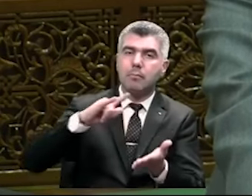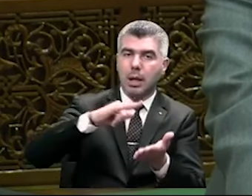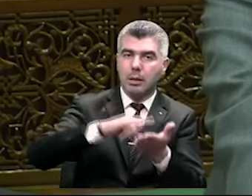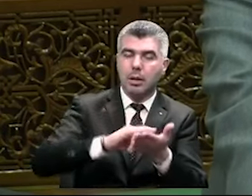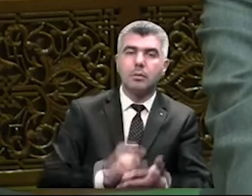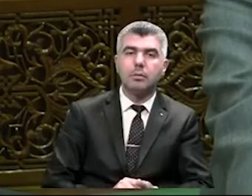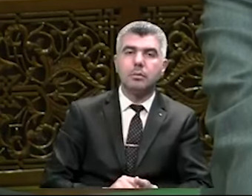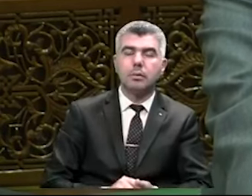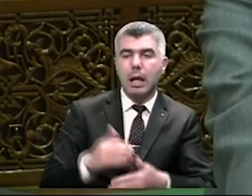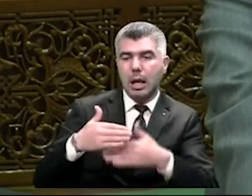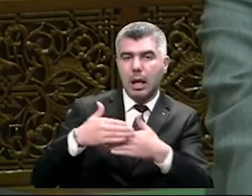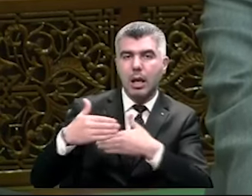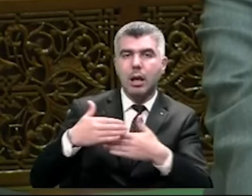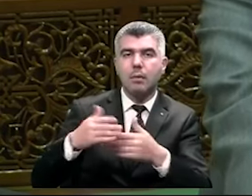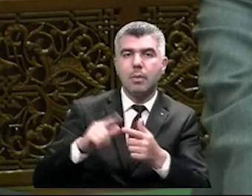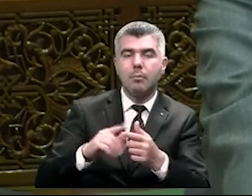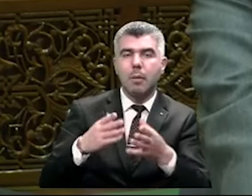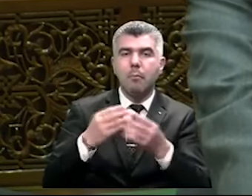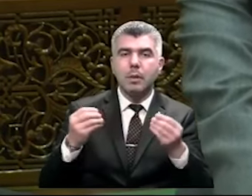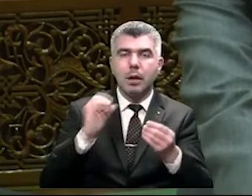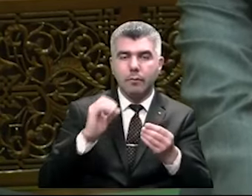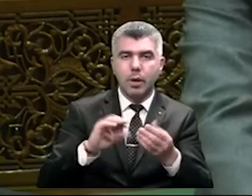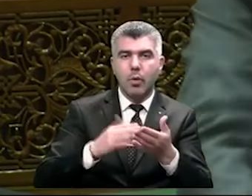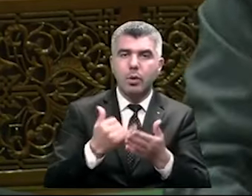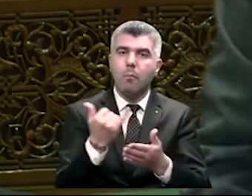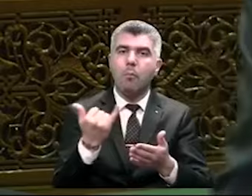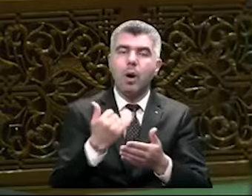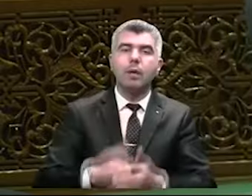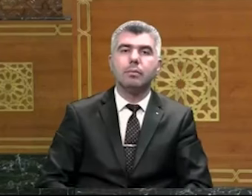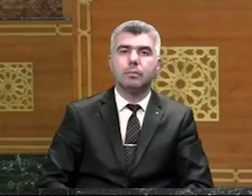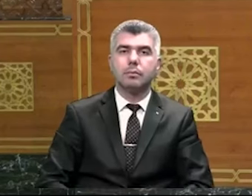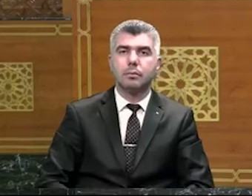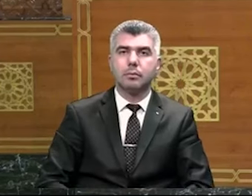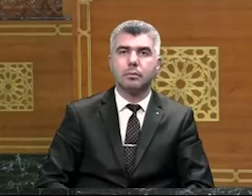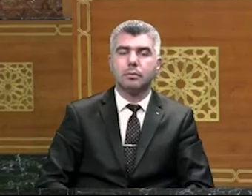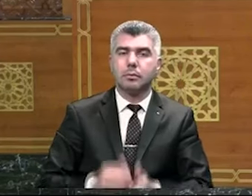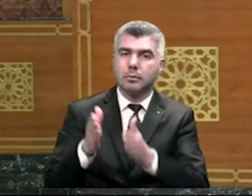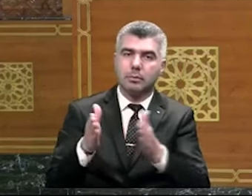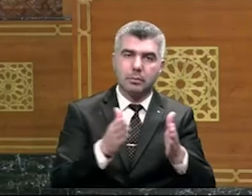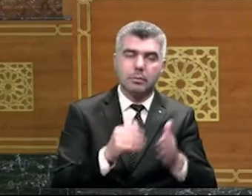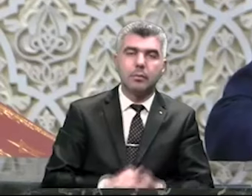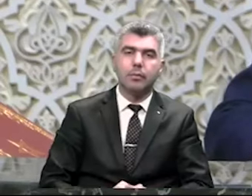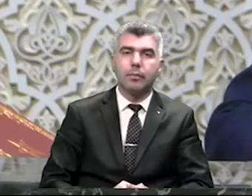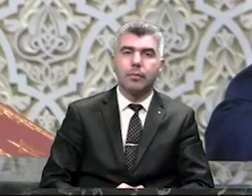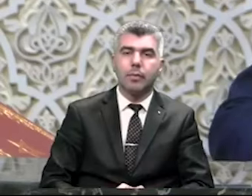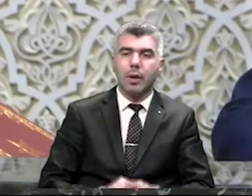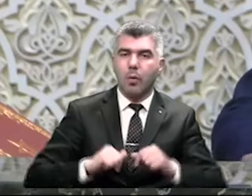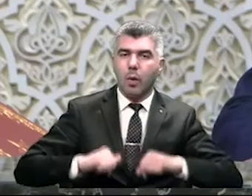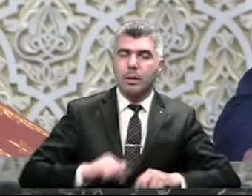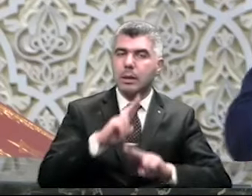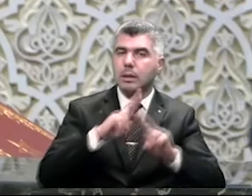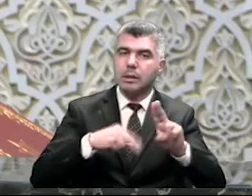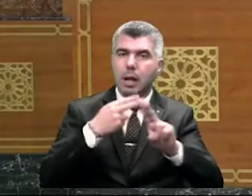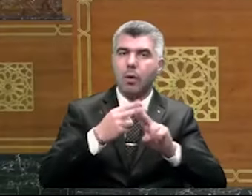وان بلادنا على موعد مع تنظيم مجموعه من التظاهرات المهمه شكرا السيد المستشار المحترم الكلمه لكم السيد الوزير رد